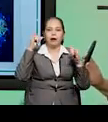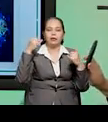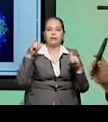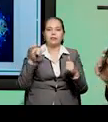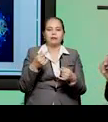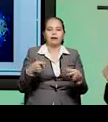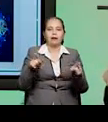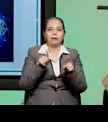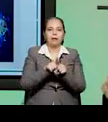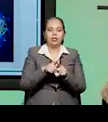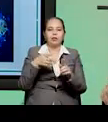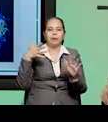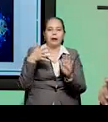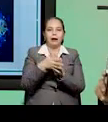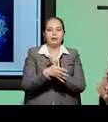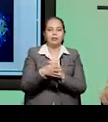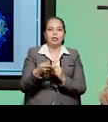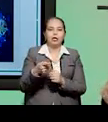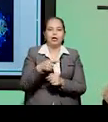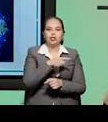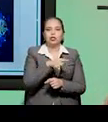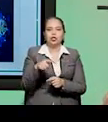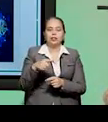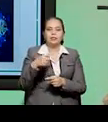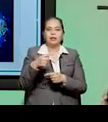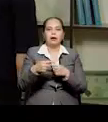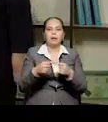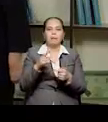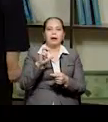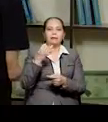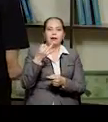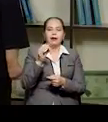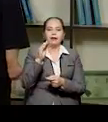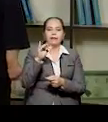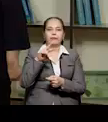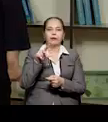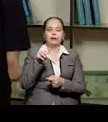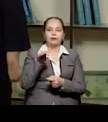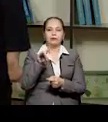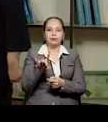Он также проходил через бактериальный фильтр.